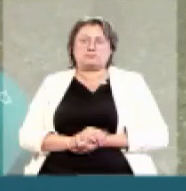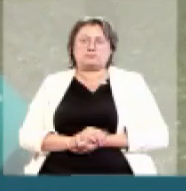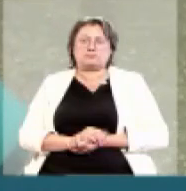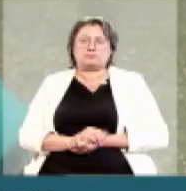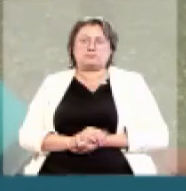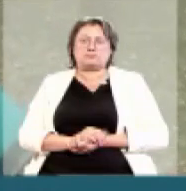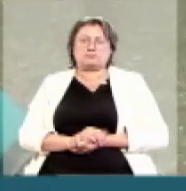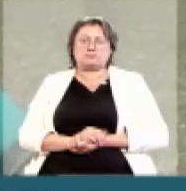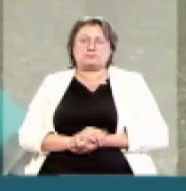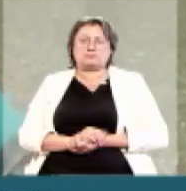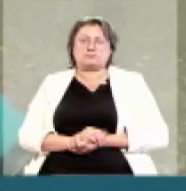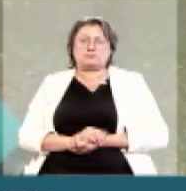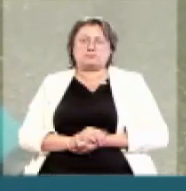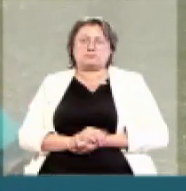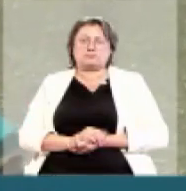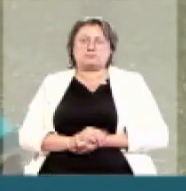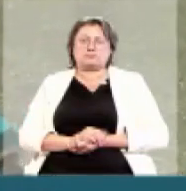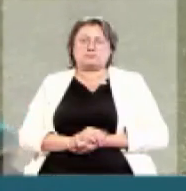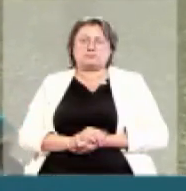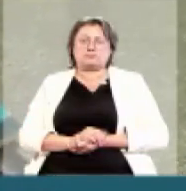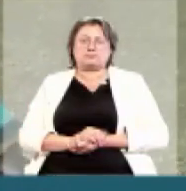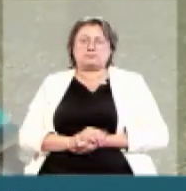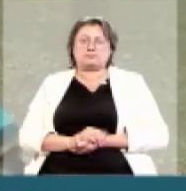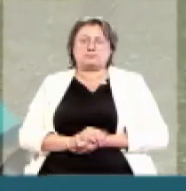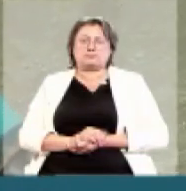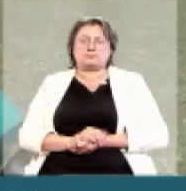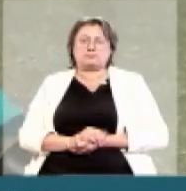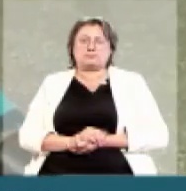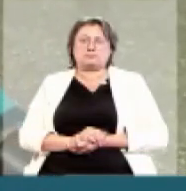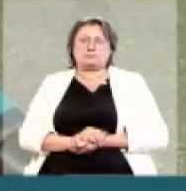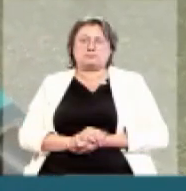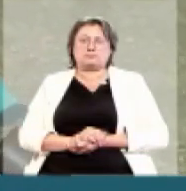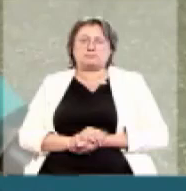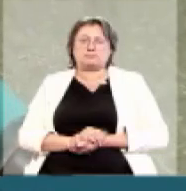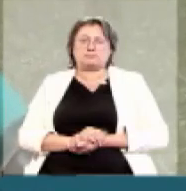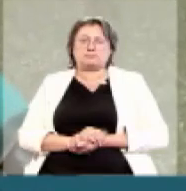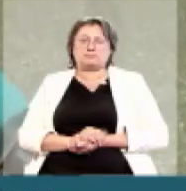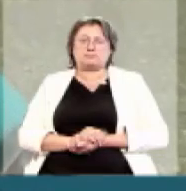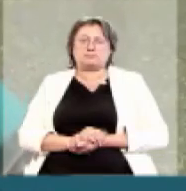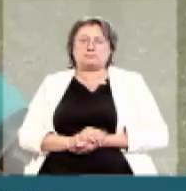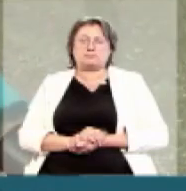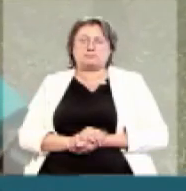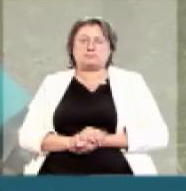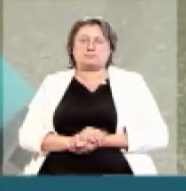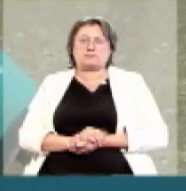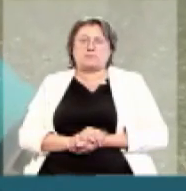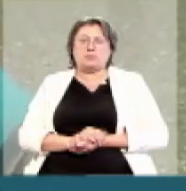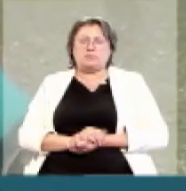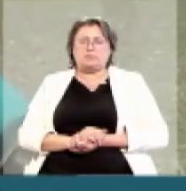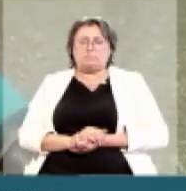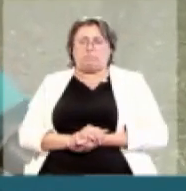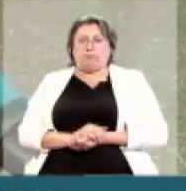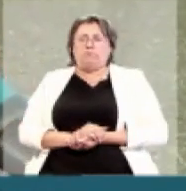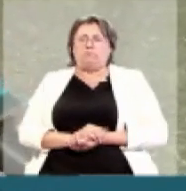Солай, сосын апам, апалақ, тұпалақ, ойбай енді мен ол ақшаны қайда апарам, не болып қалды, деп сасқалақтап, мен де